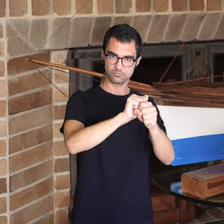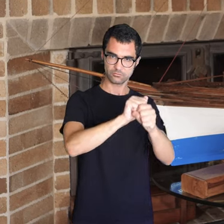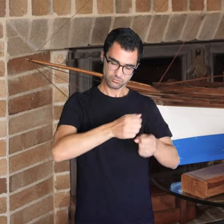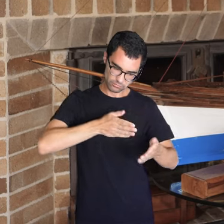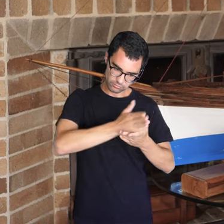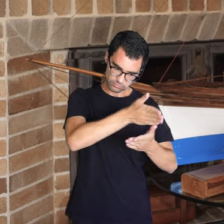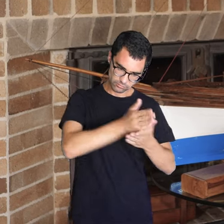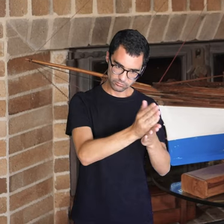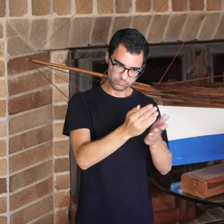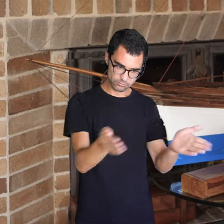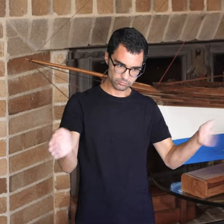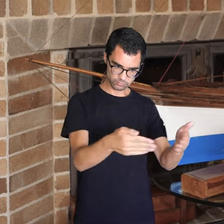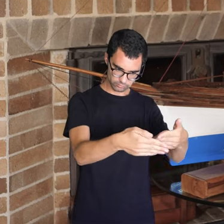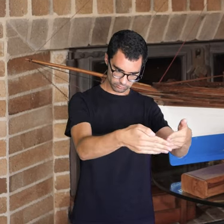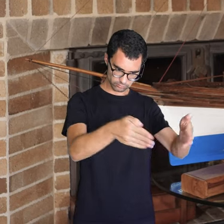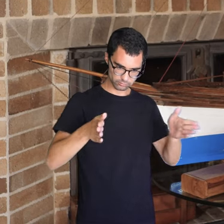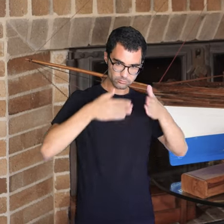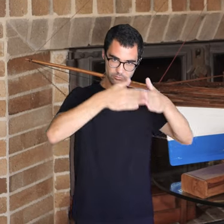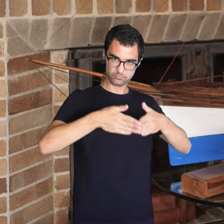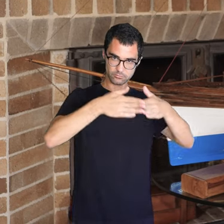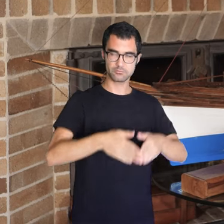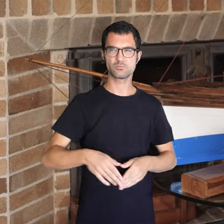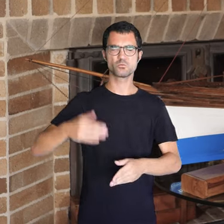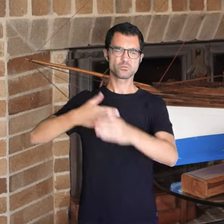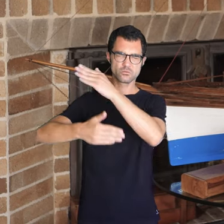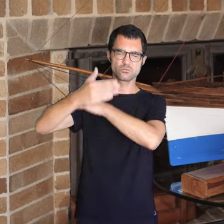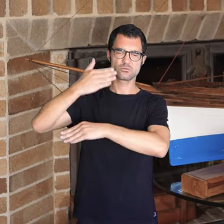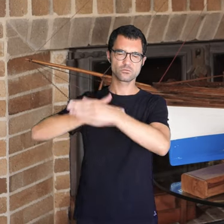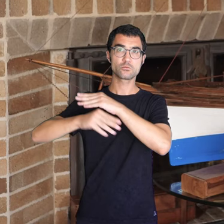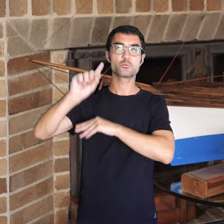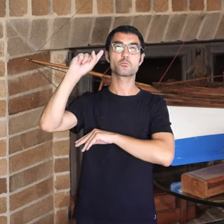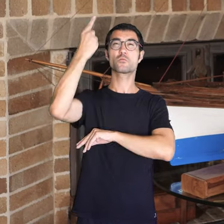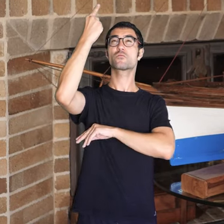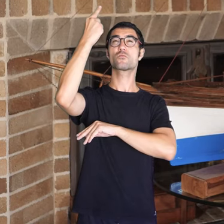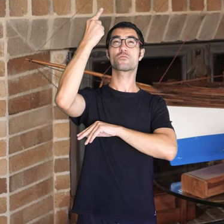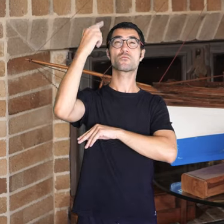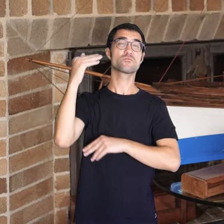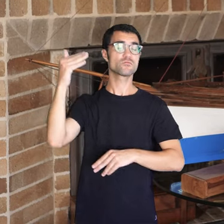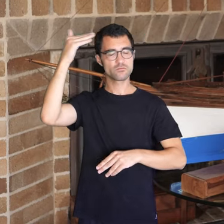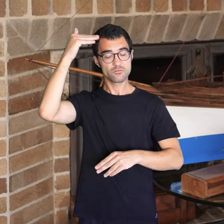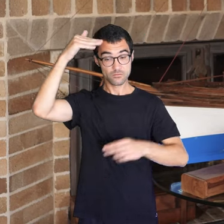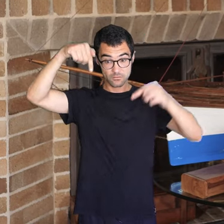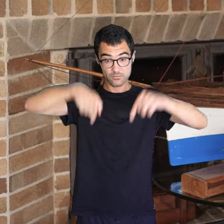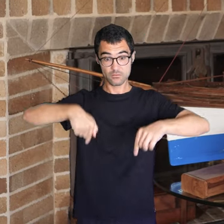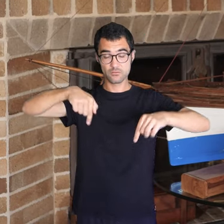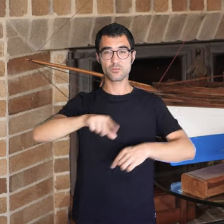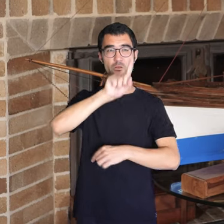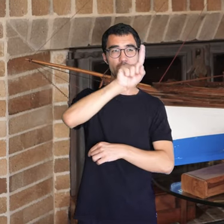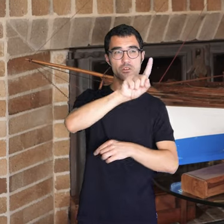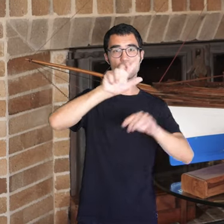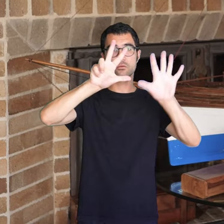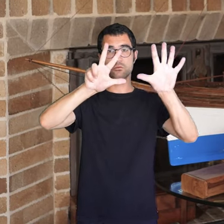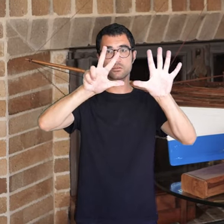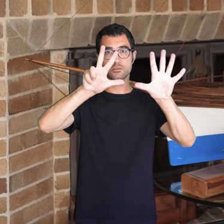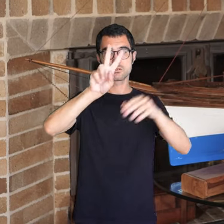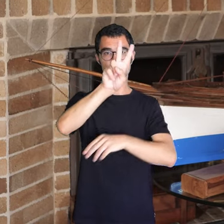Sóller, precisament. Els primers que se coneixen aquí són d'antes de